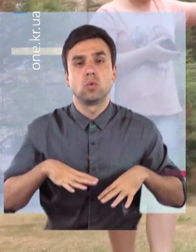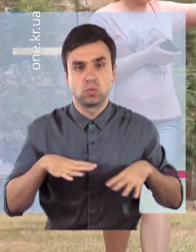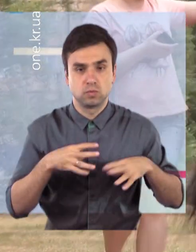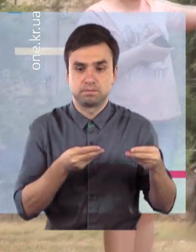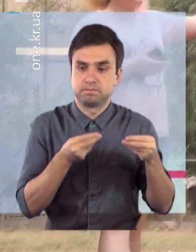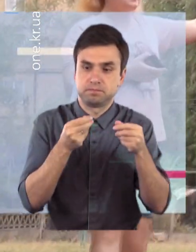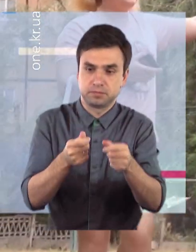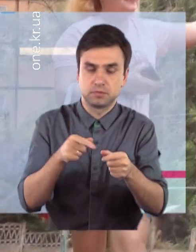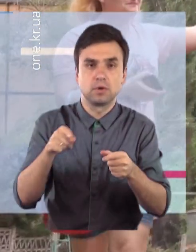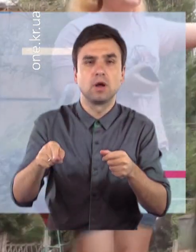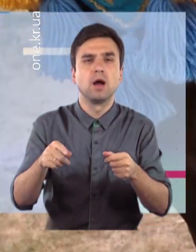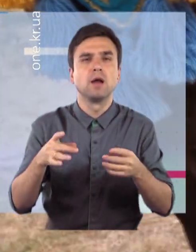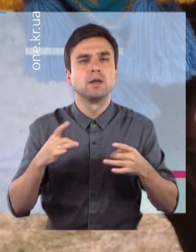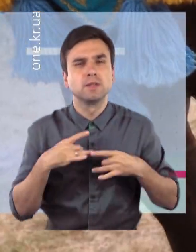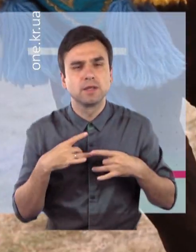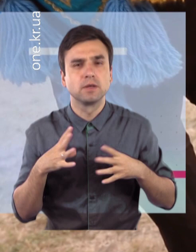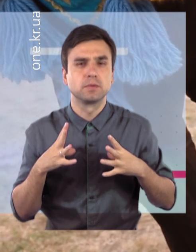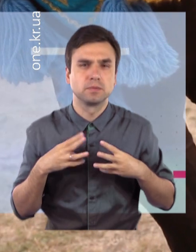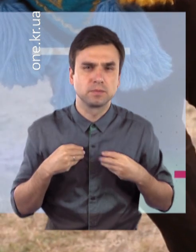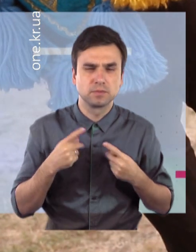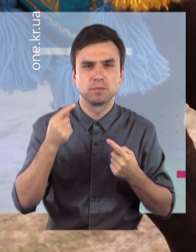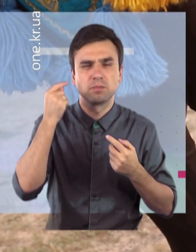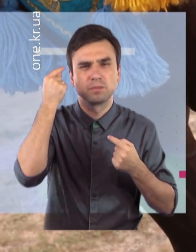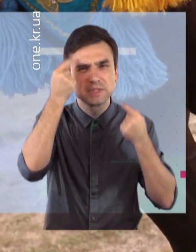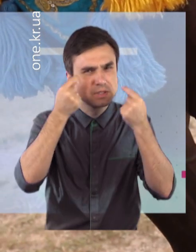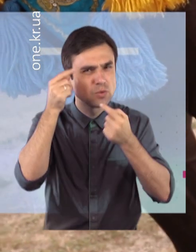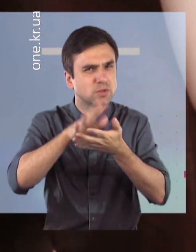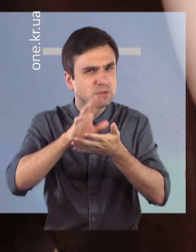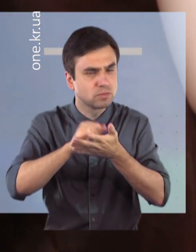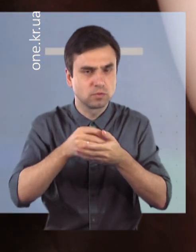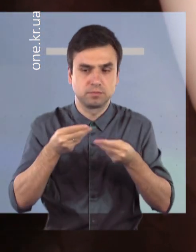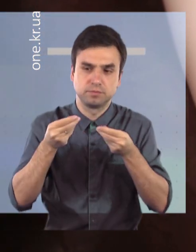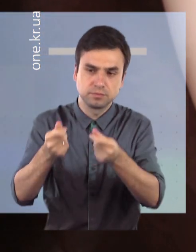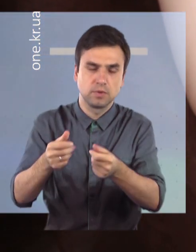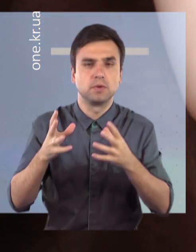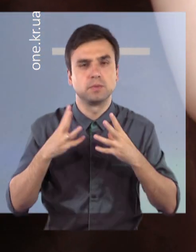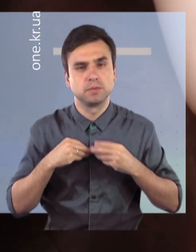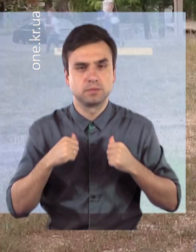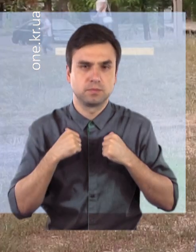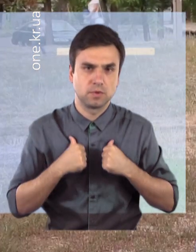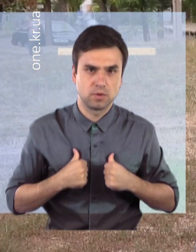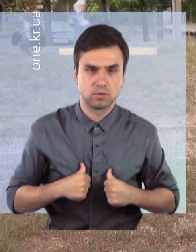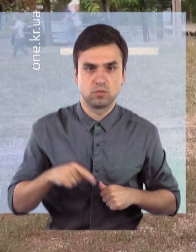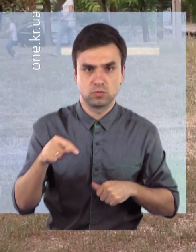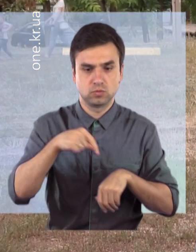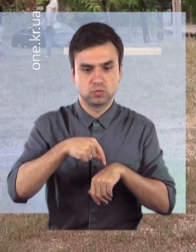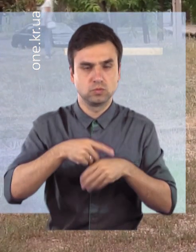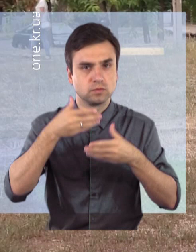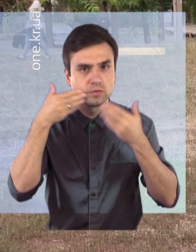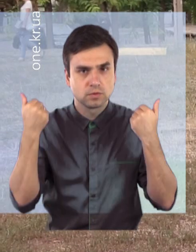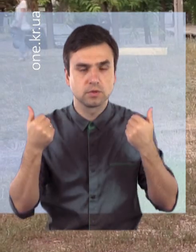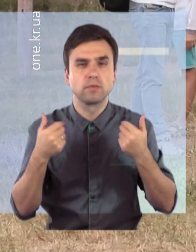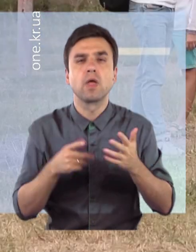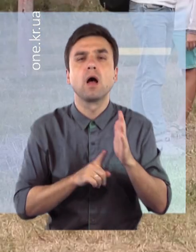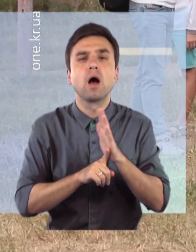на пацієнтів із неврологічними, психічними, фізичними та іншими серйозними порушеннями. Згадую, що прийшла така ідея неочікувано, коли